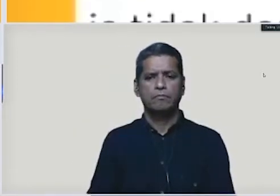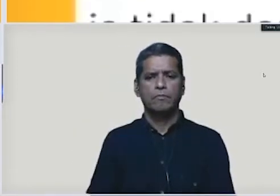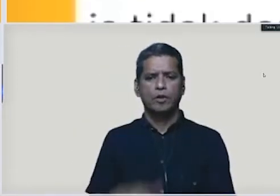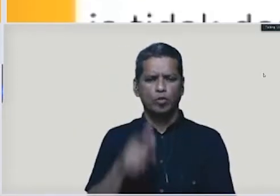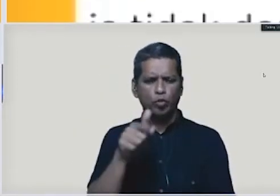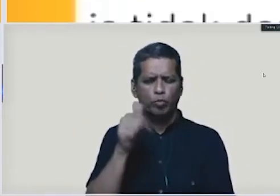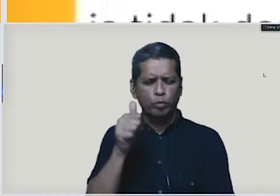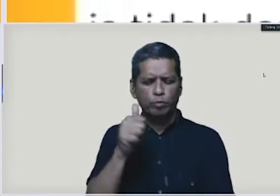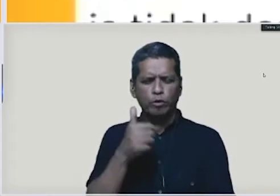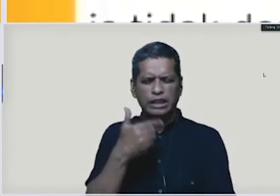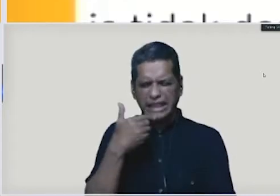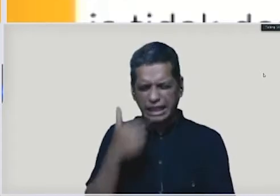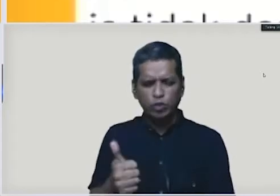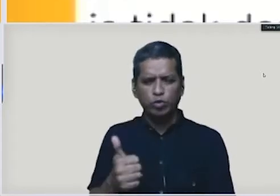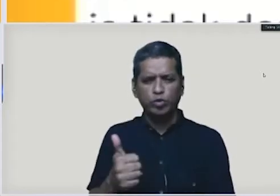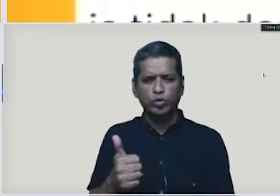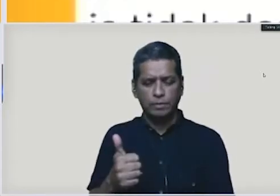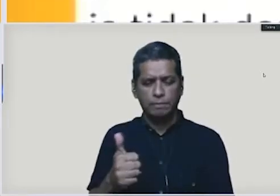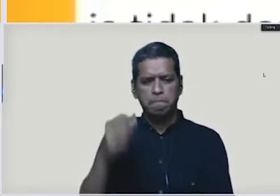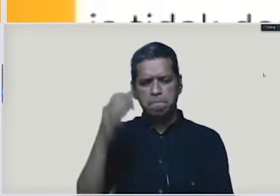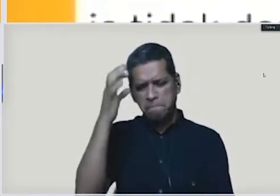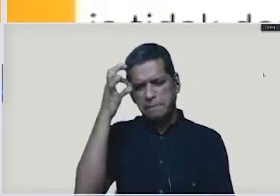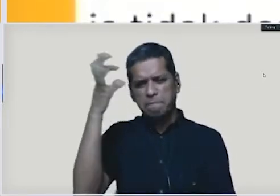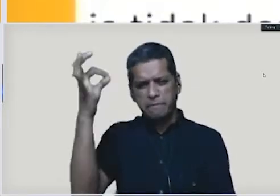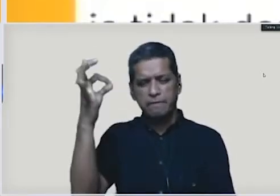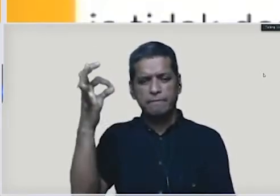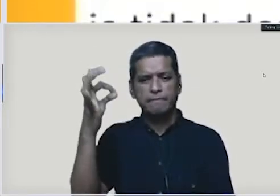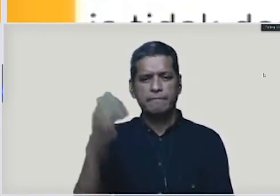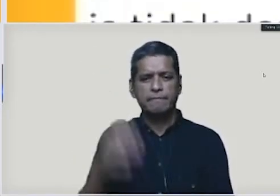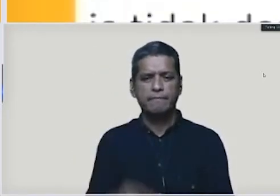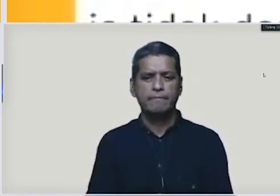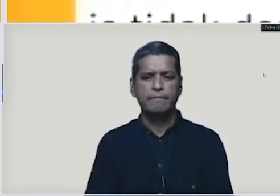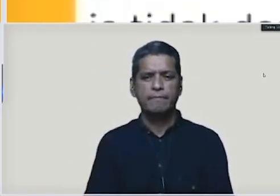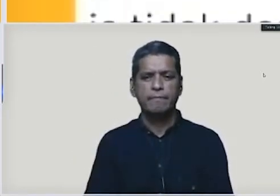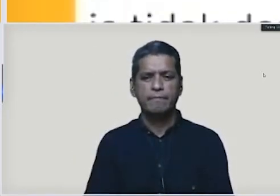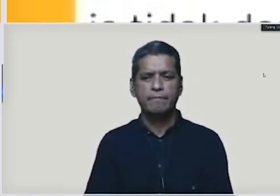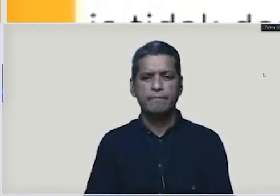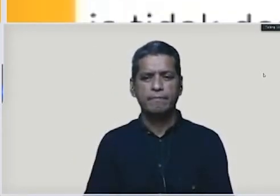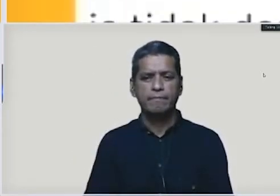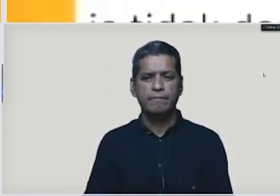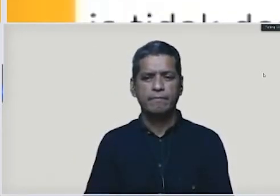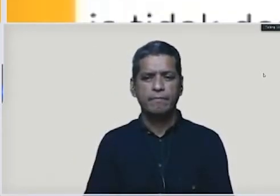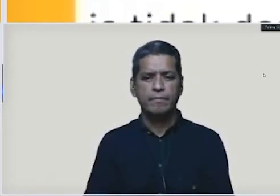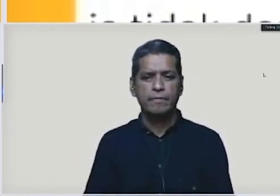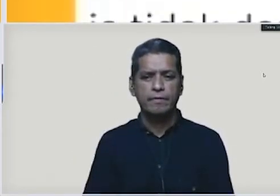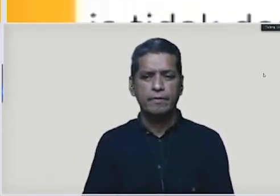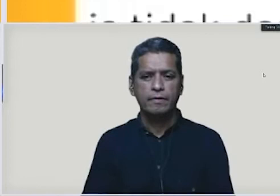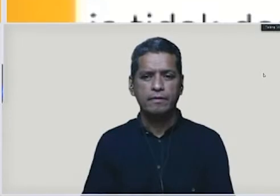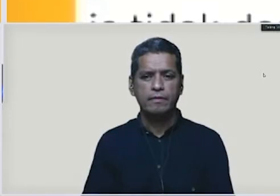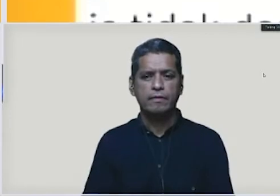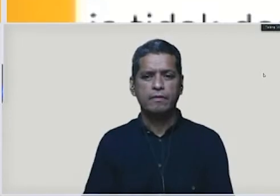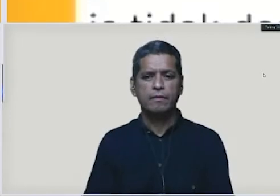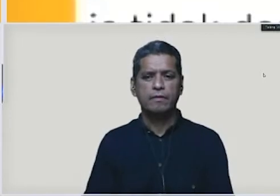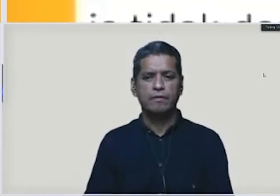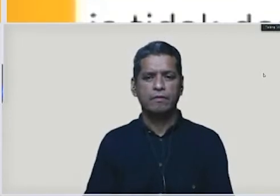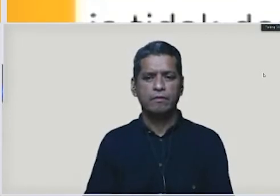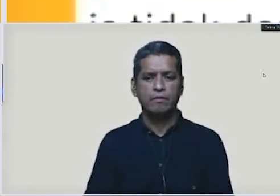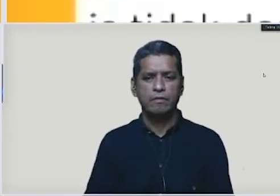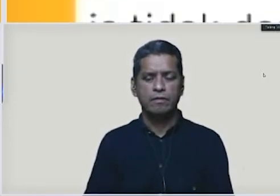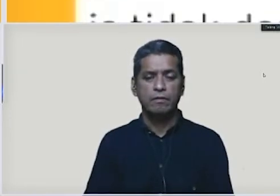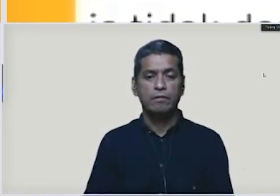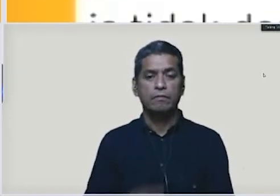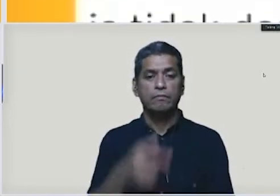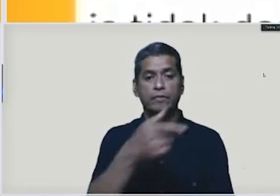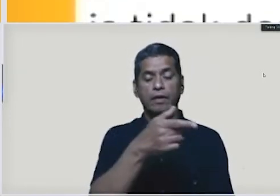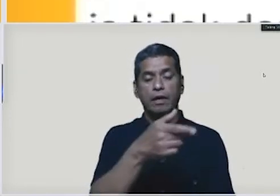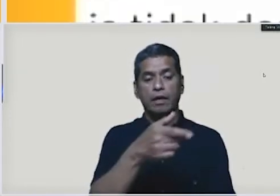muncul dipikirannya kalau bilangan bahasa Indonesianya dikatakan Bermimpilah nebukadnezar kalau